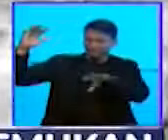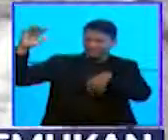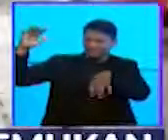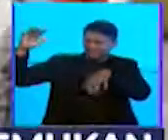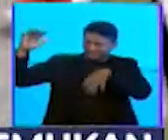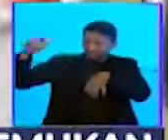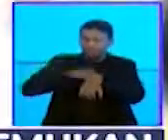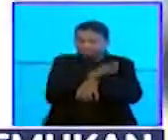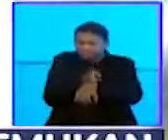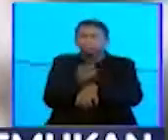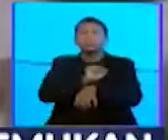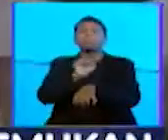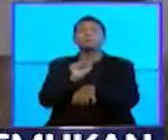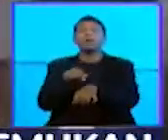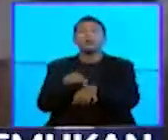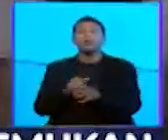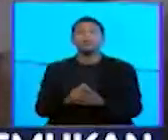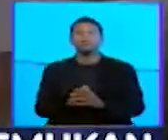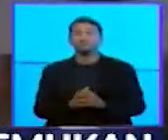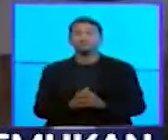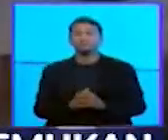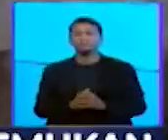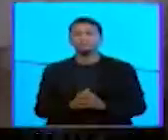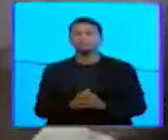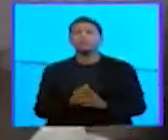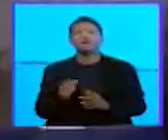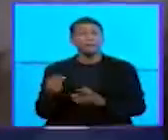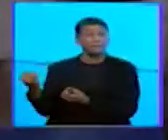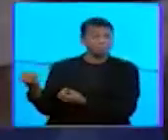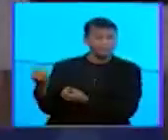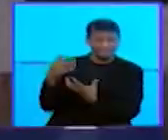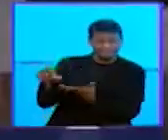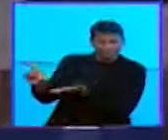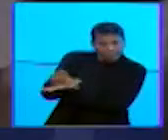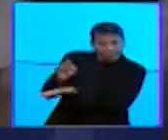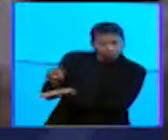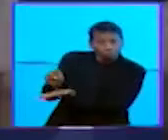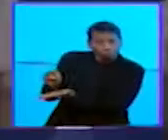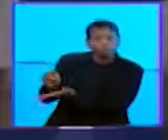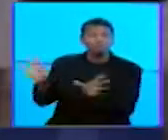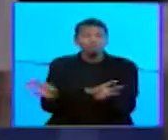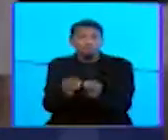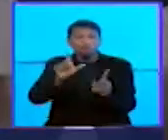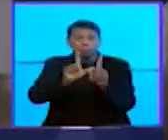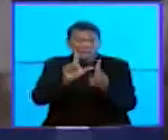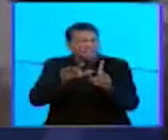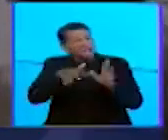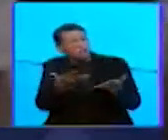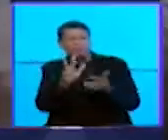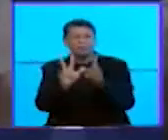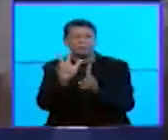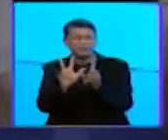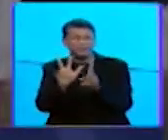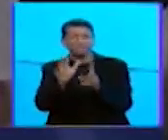Lipang. Dari informasi yang diterima, sekitar 17 atau 18 warga yang